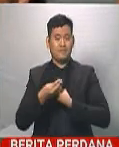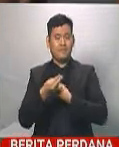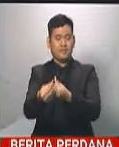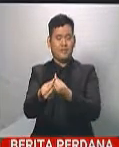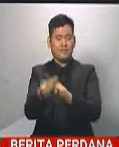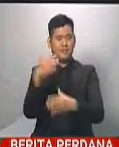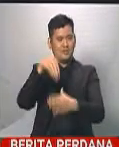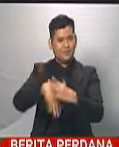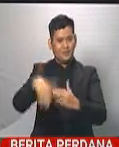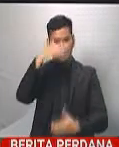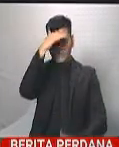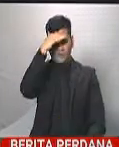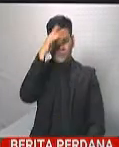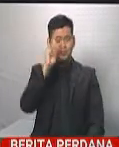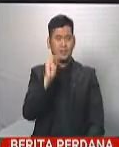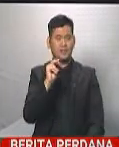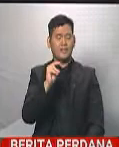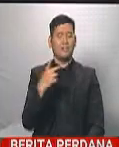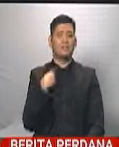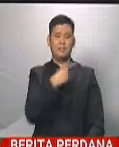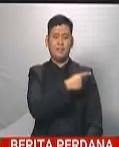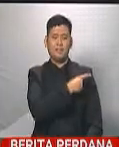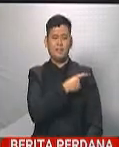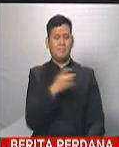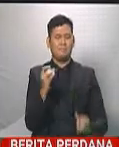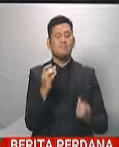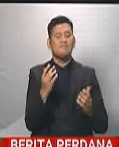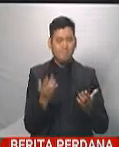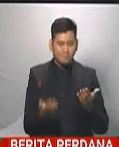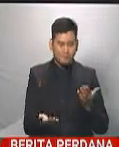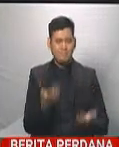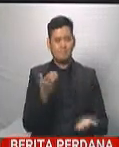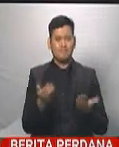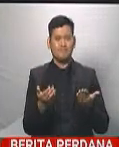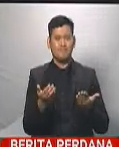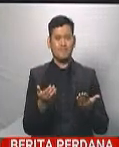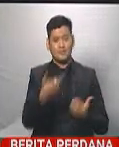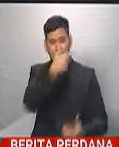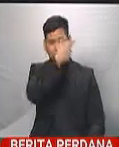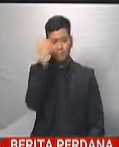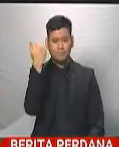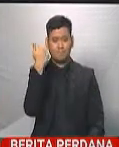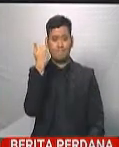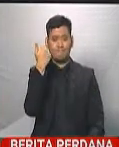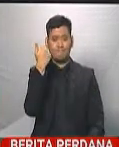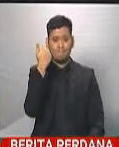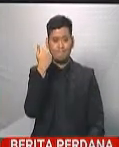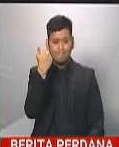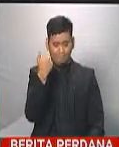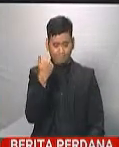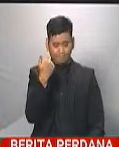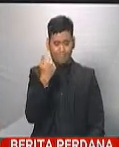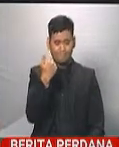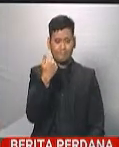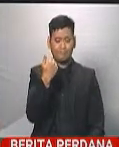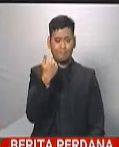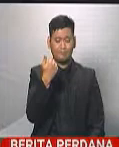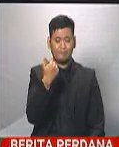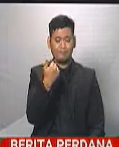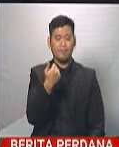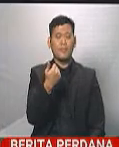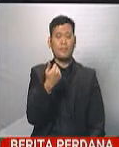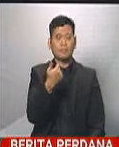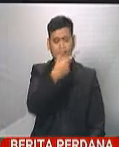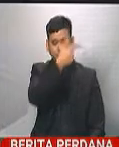Johor nanti. Dan kita rasa tidak mustahil kita boleh jadi juara kerana di Ipoh itu pun kalau